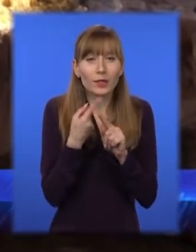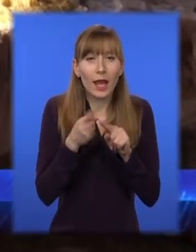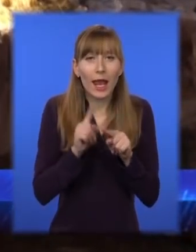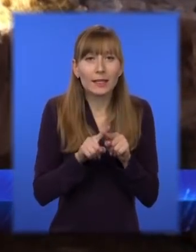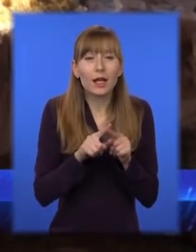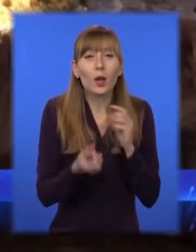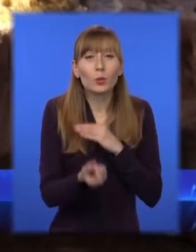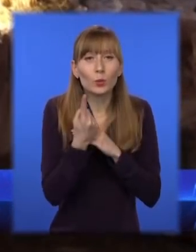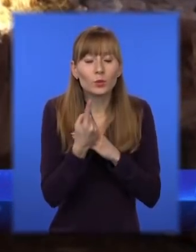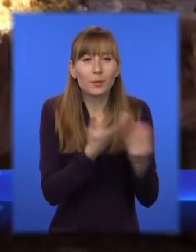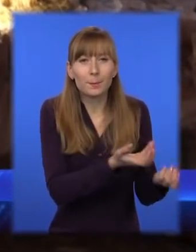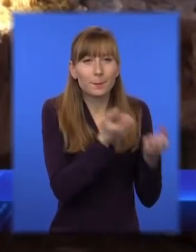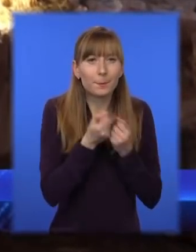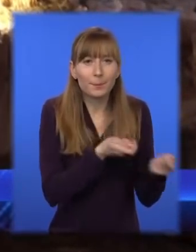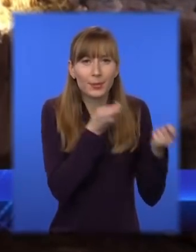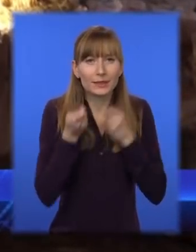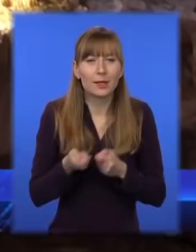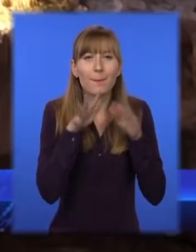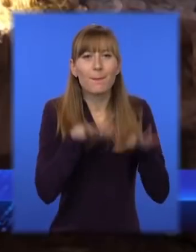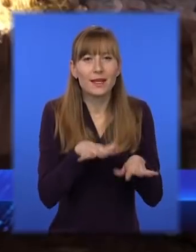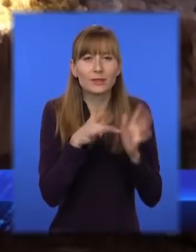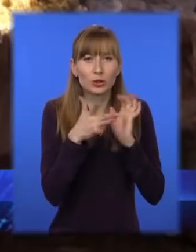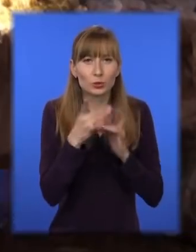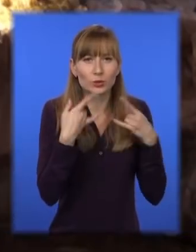з місця народження Ісуса Христа.